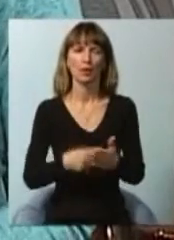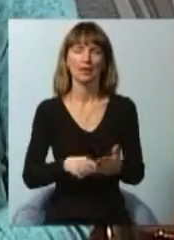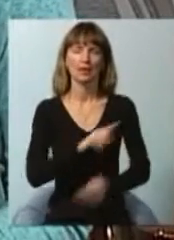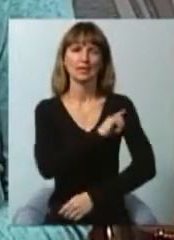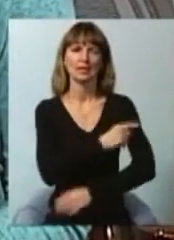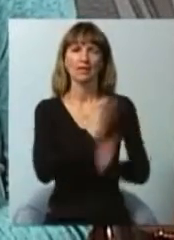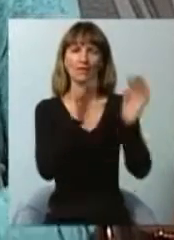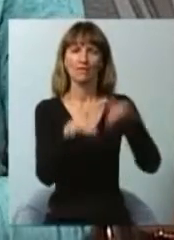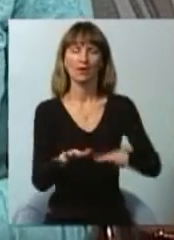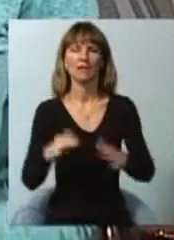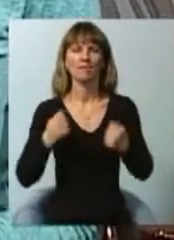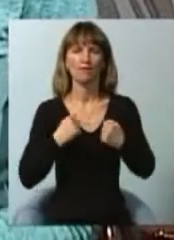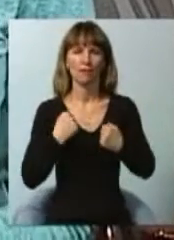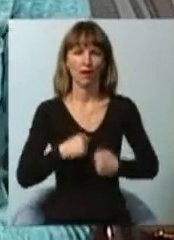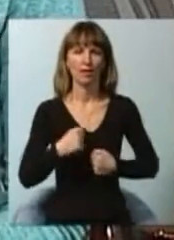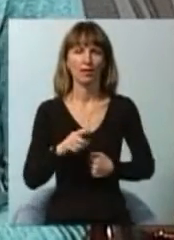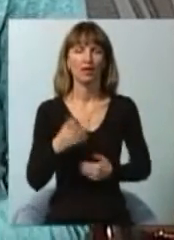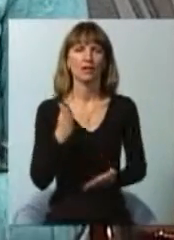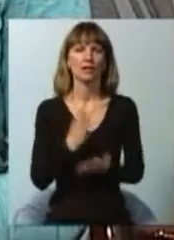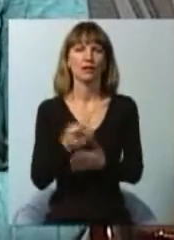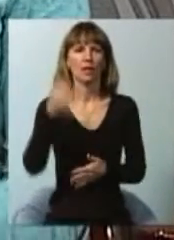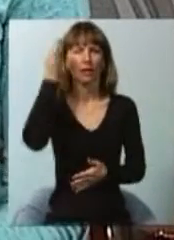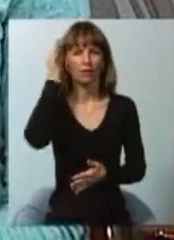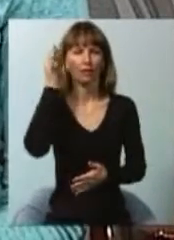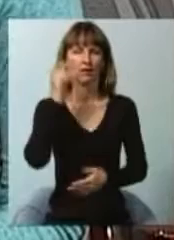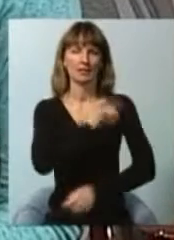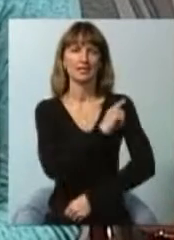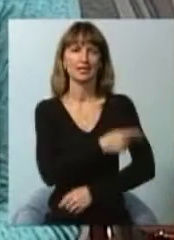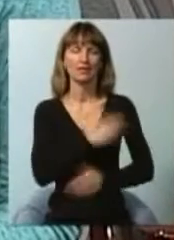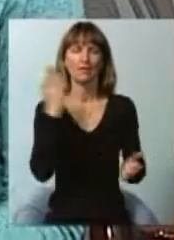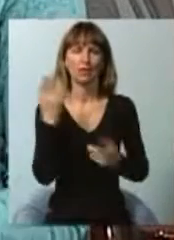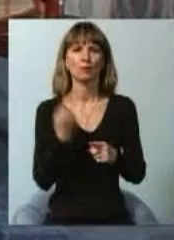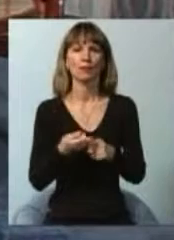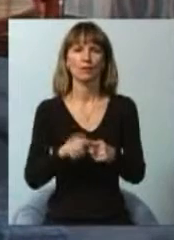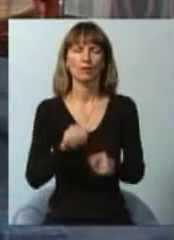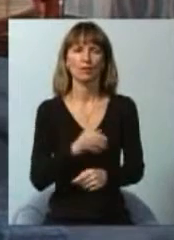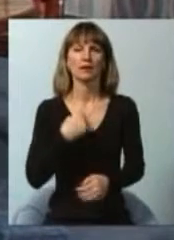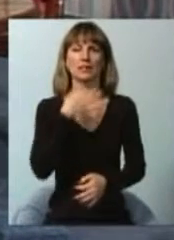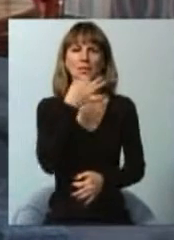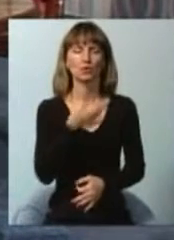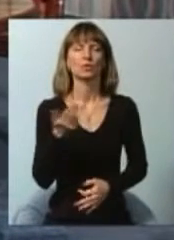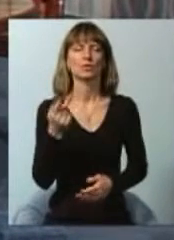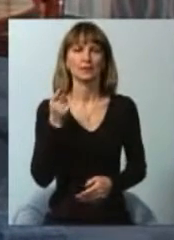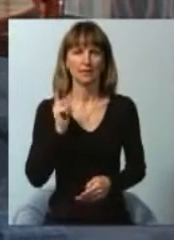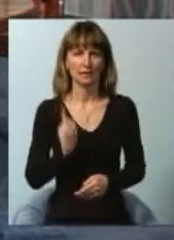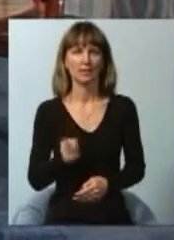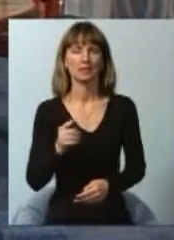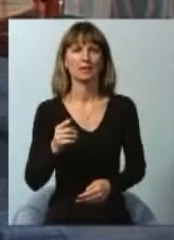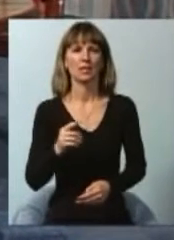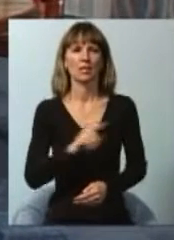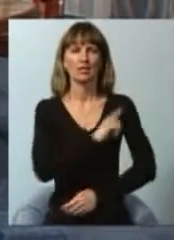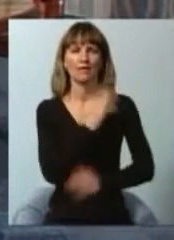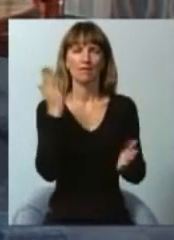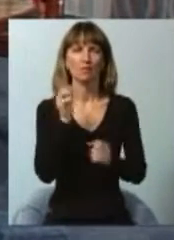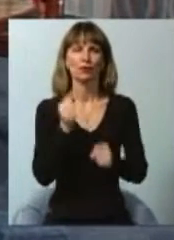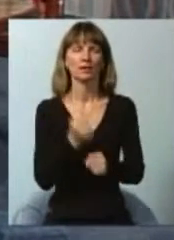ванні, або ще якісь такі явища, які дійсно нагадували шторм. Проте, малята, я вам ще скажу, що дійсно шторм можна зробити і у себе в